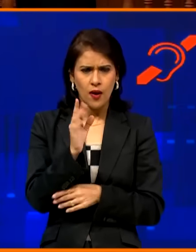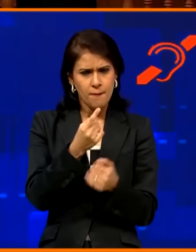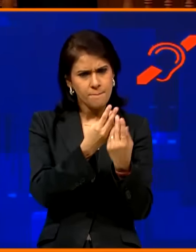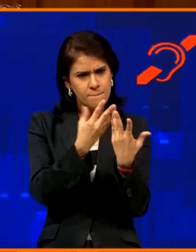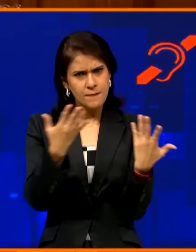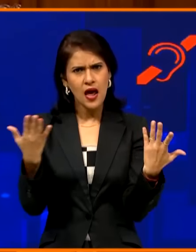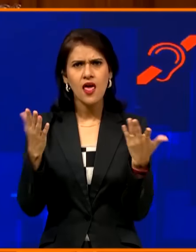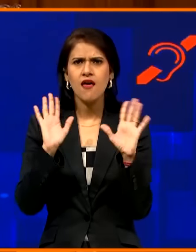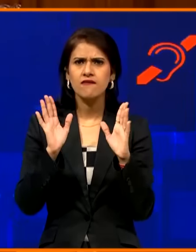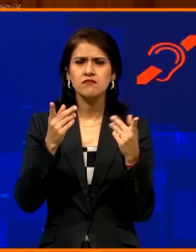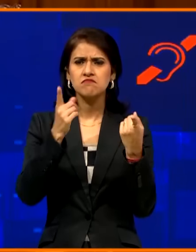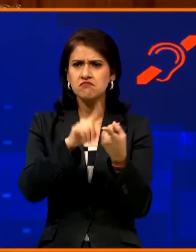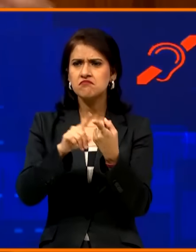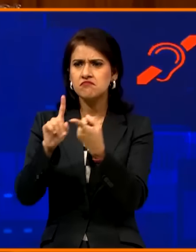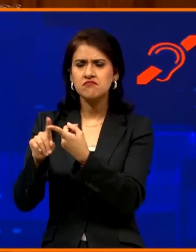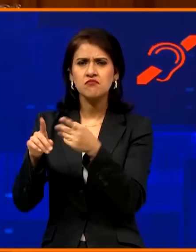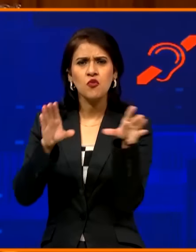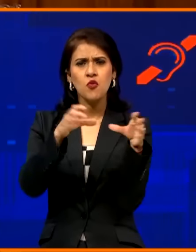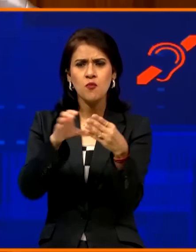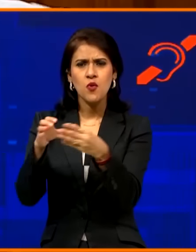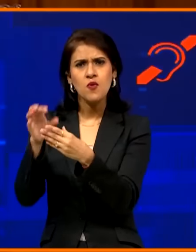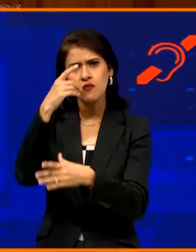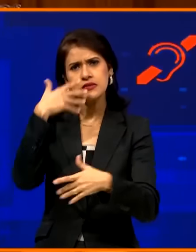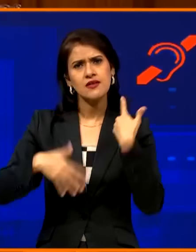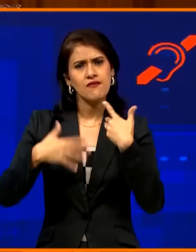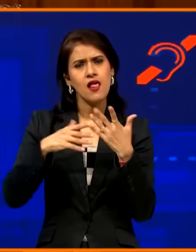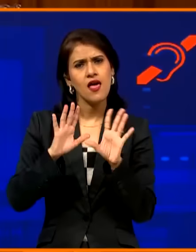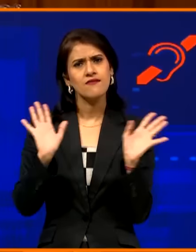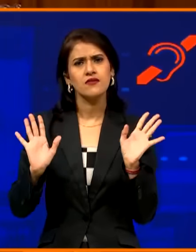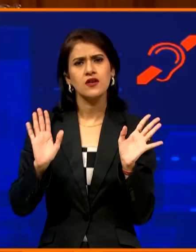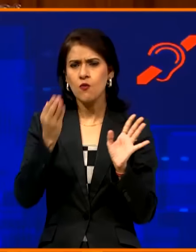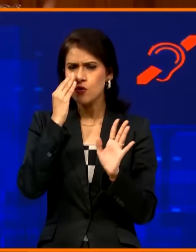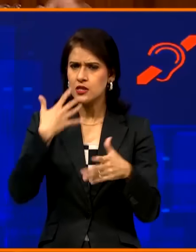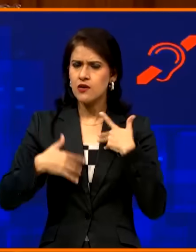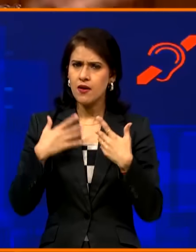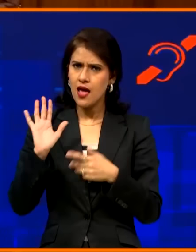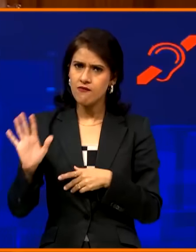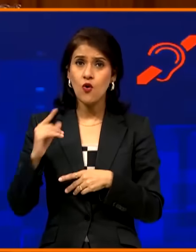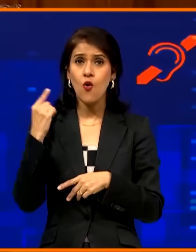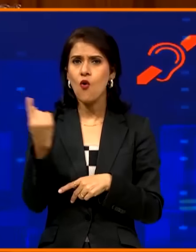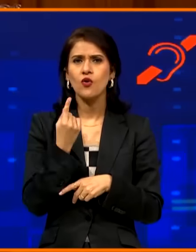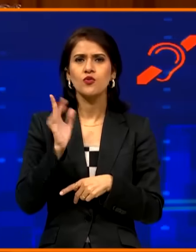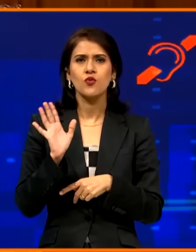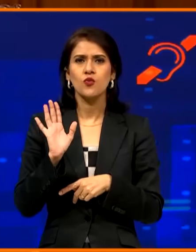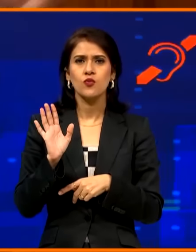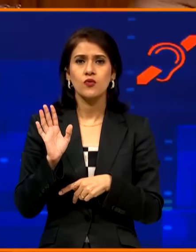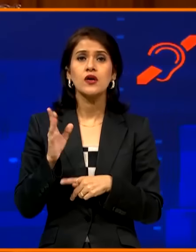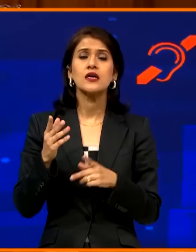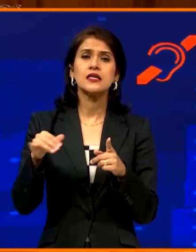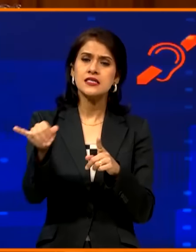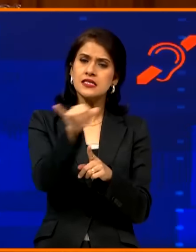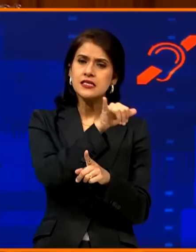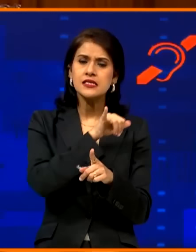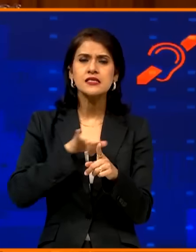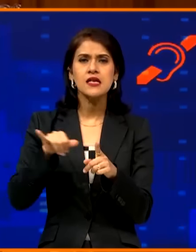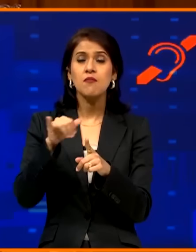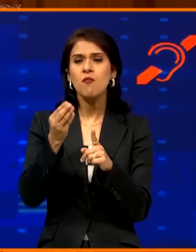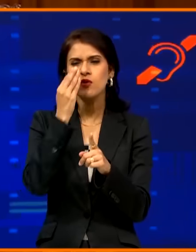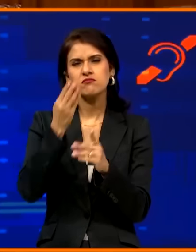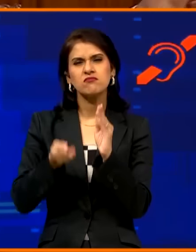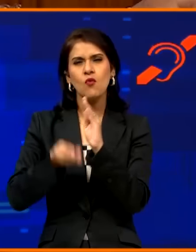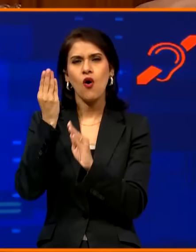रहा है ये गलत है ये बात अगर कोई भी कहे सिर्फ मुसलमान के साथ हो रहा है तो ये गलत है सबके साथ हो रहा है मुसलमान के साथ ज्यादा हो रहा